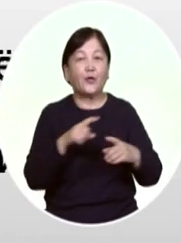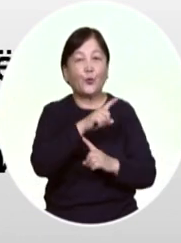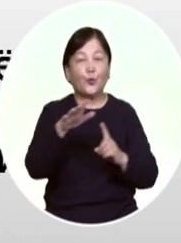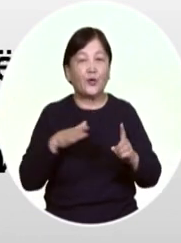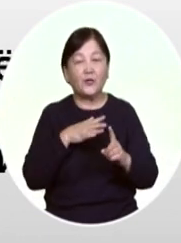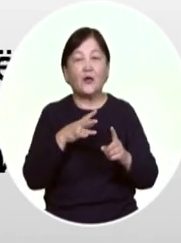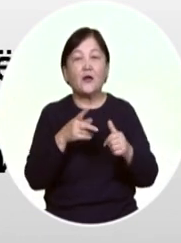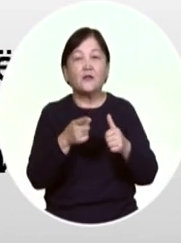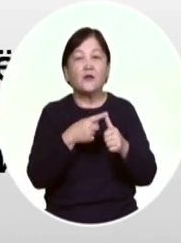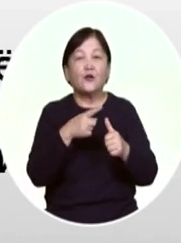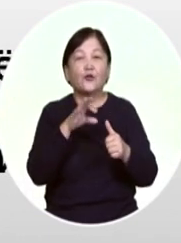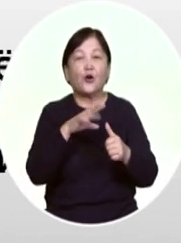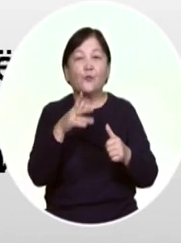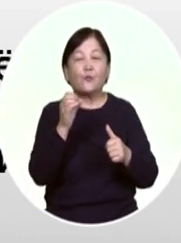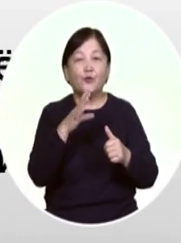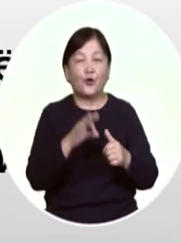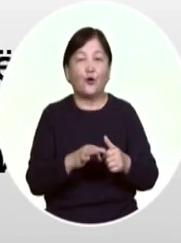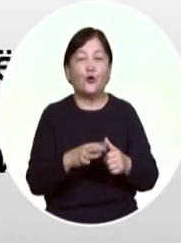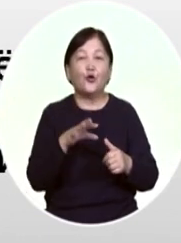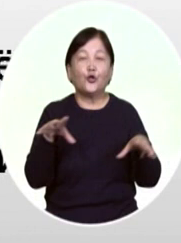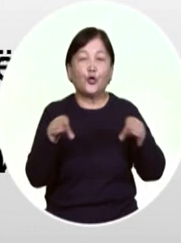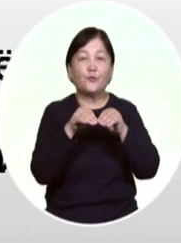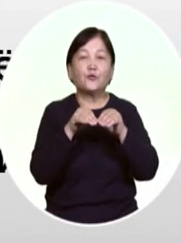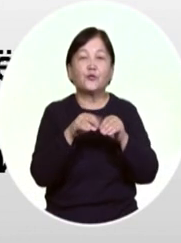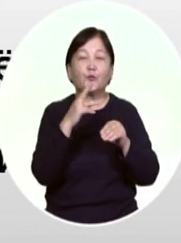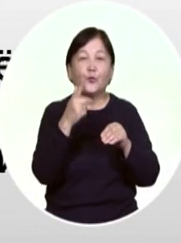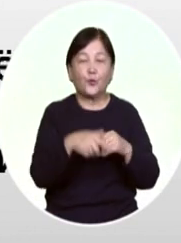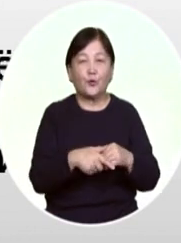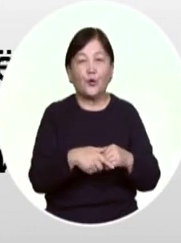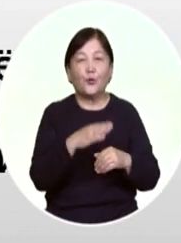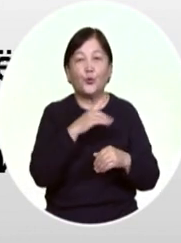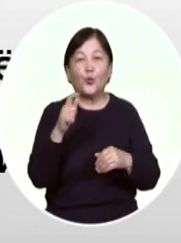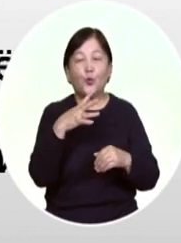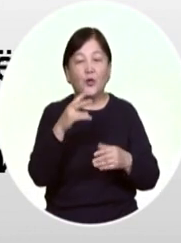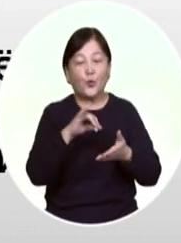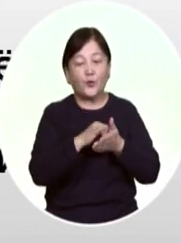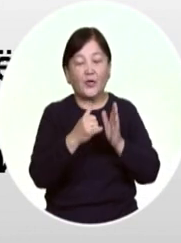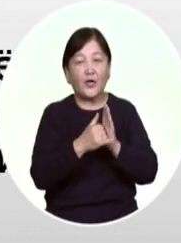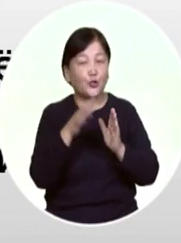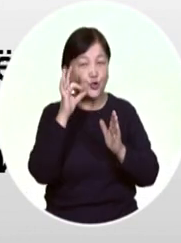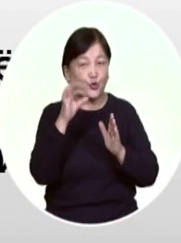томьёо товчлсон үг тулгуур ойлголтуудыг түүхэн утгаар нь зөв ойлгож хэрэглэх